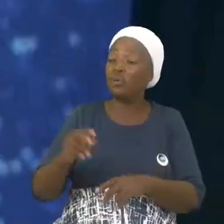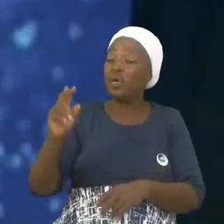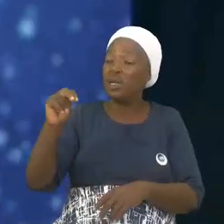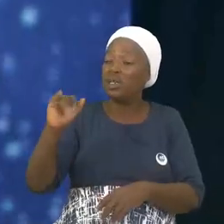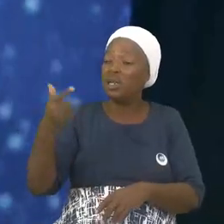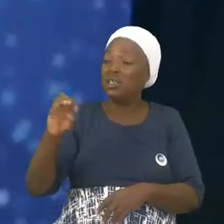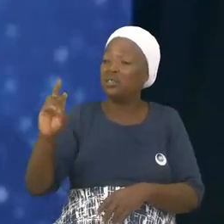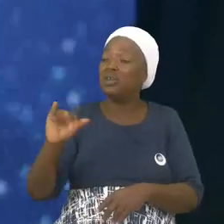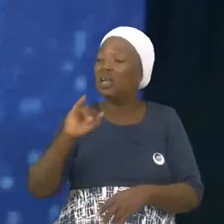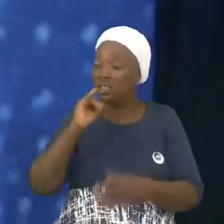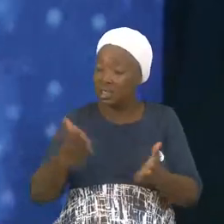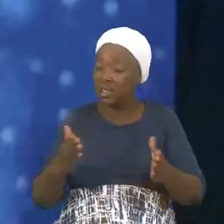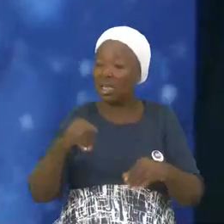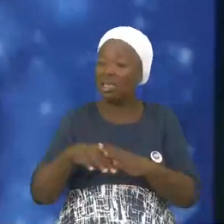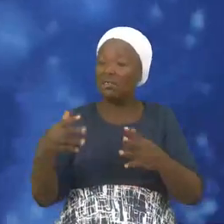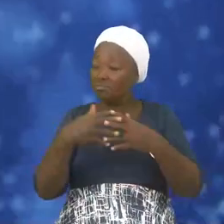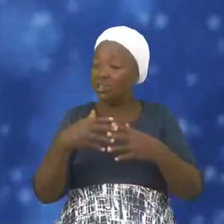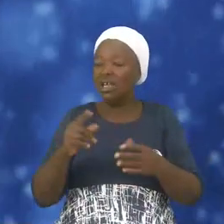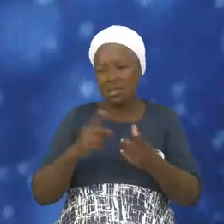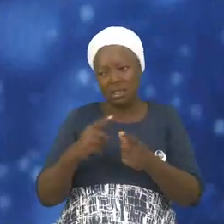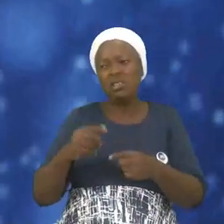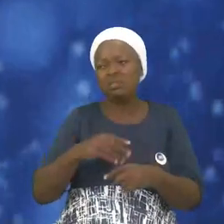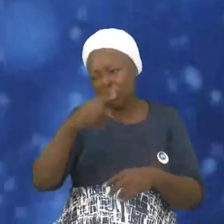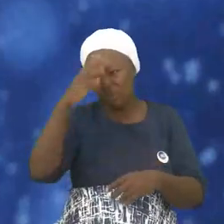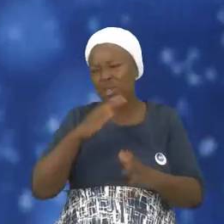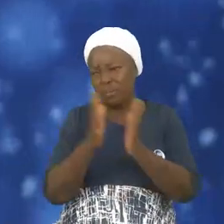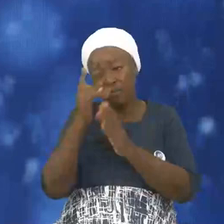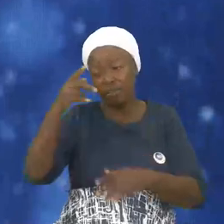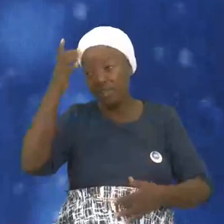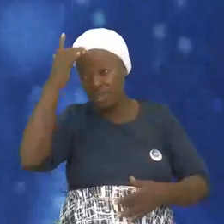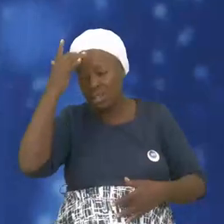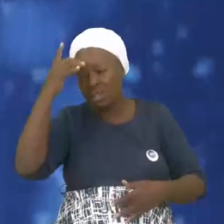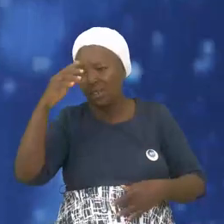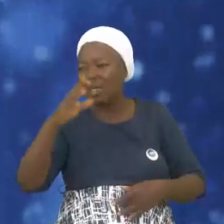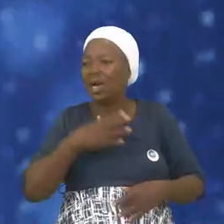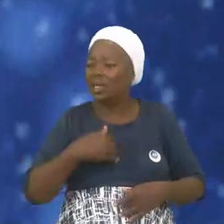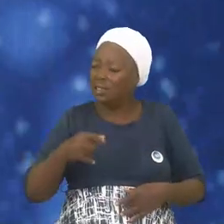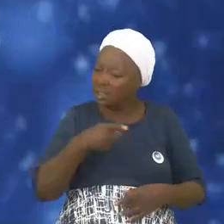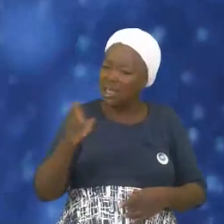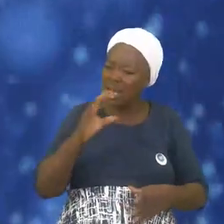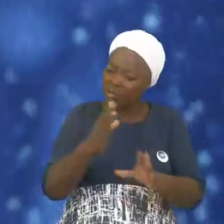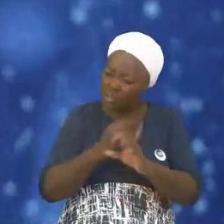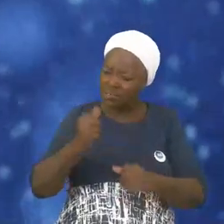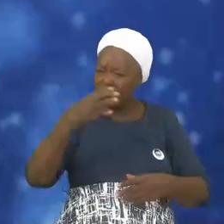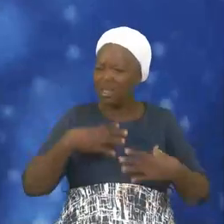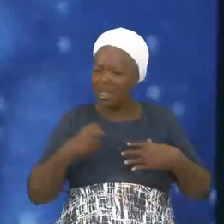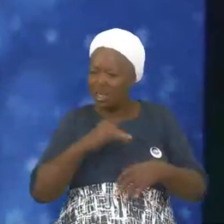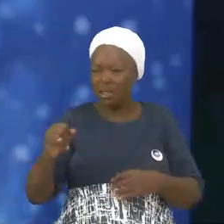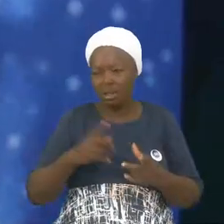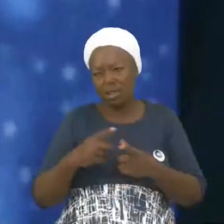le pasteur tel du Nigeria est ici aux États-Unis et il prie pour les